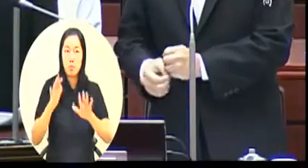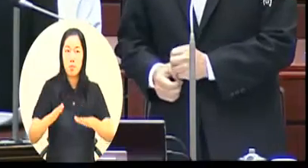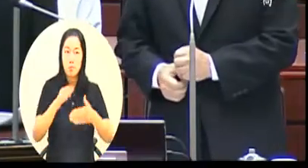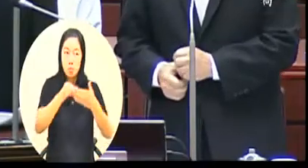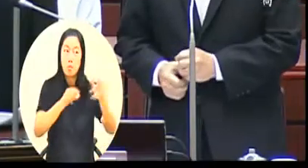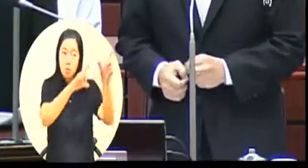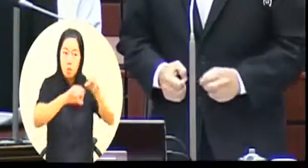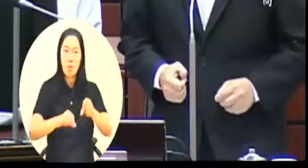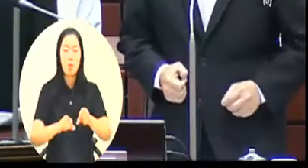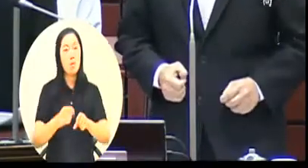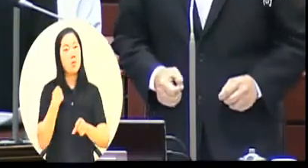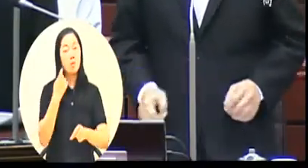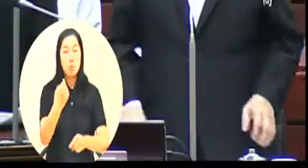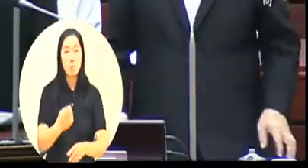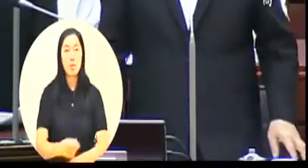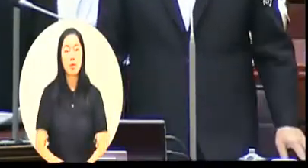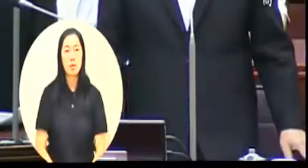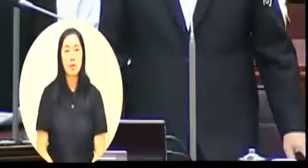建蔽率来处理。